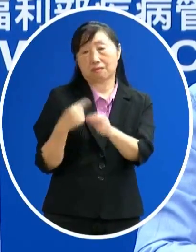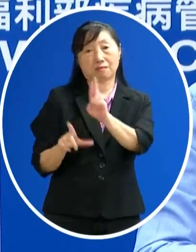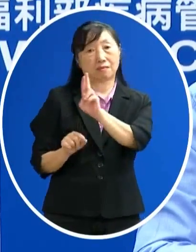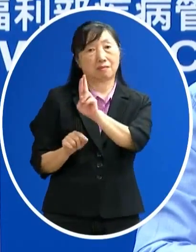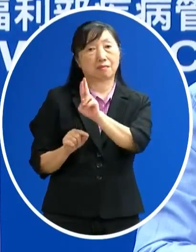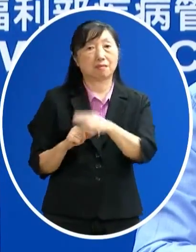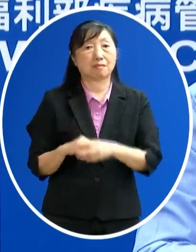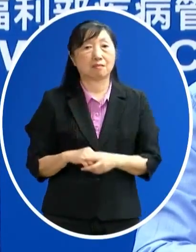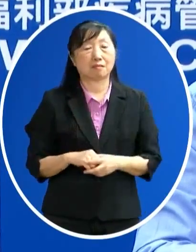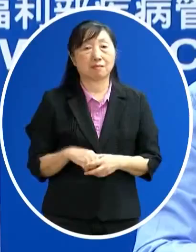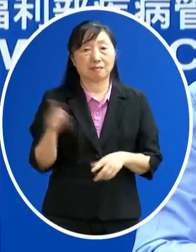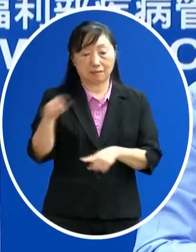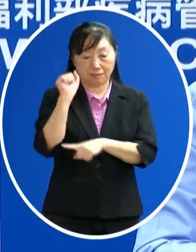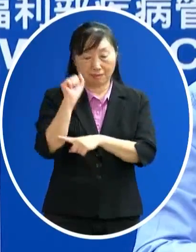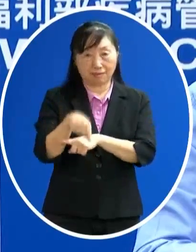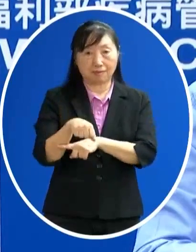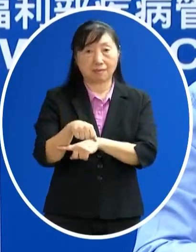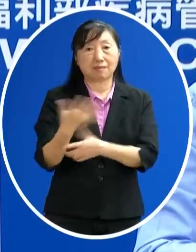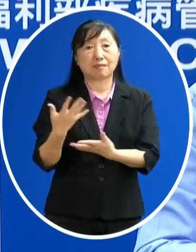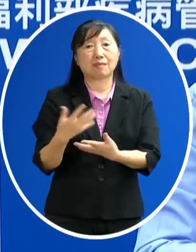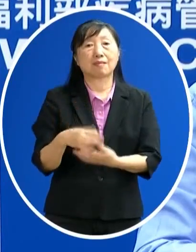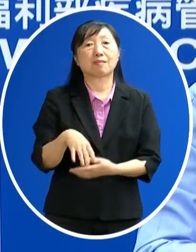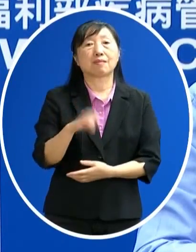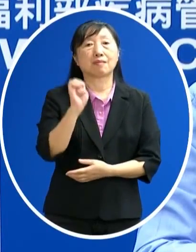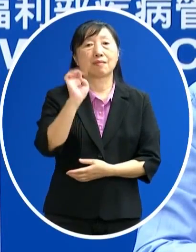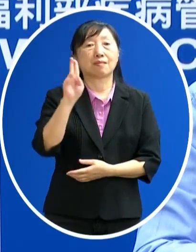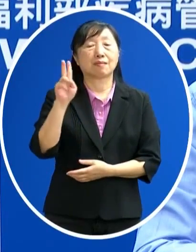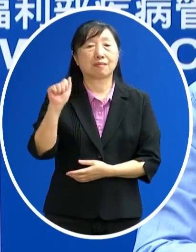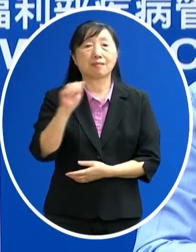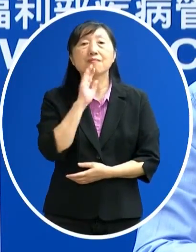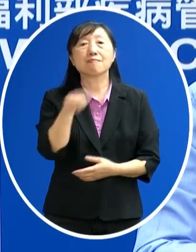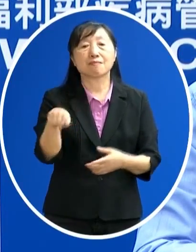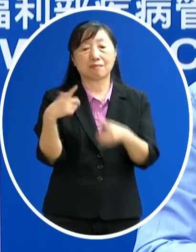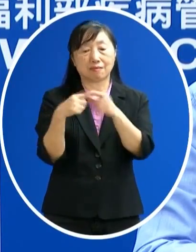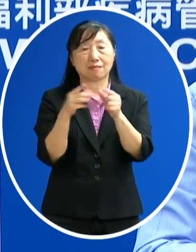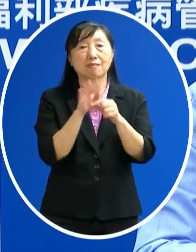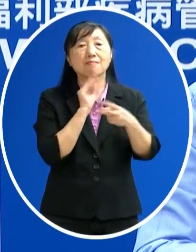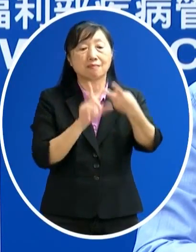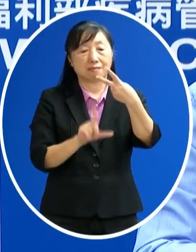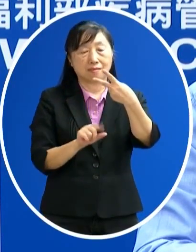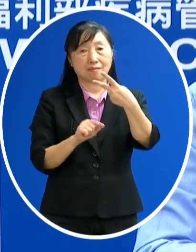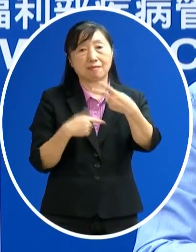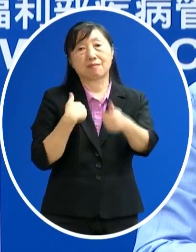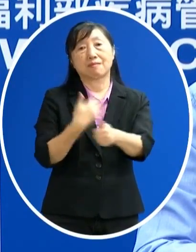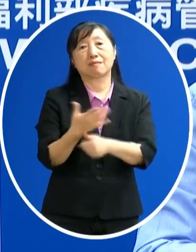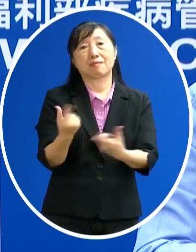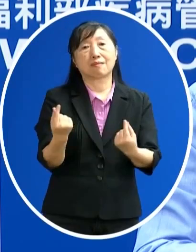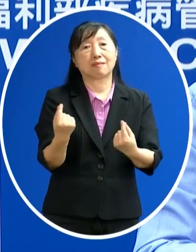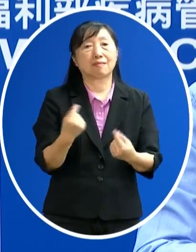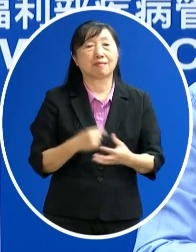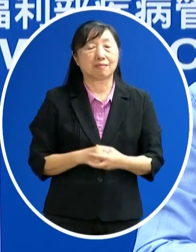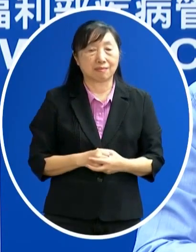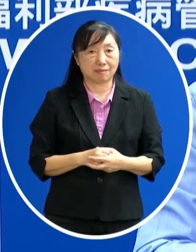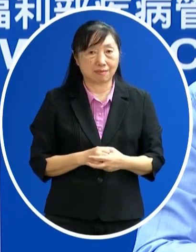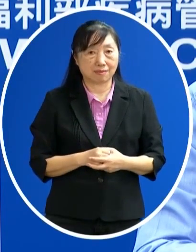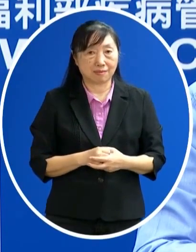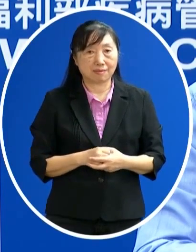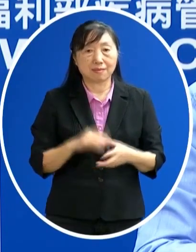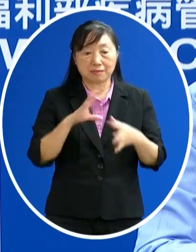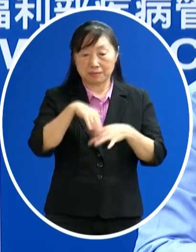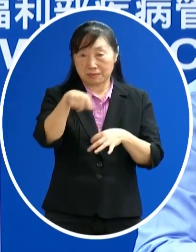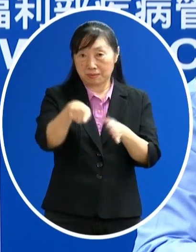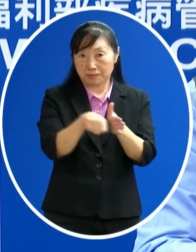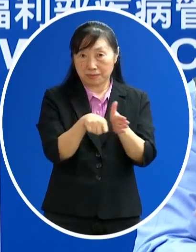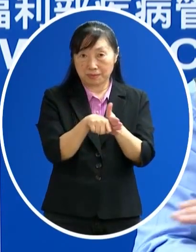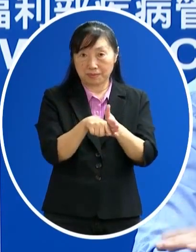月就核准了 EUA， 那日本在2月核准了 EUA， 所以在这个时候